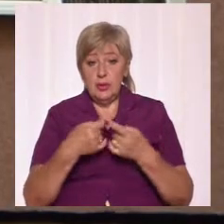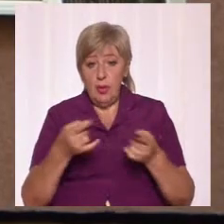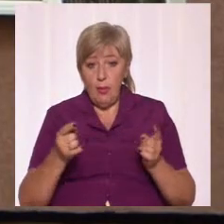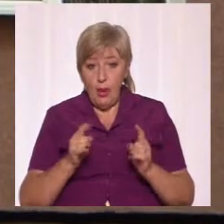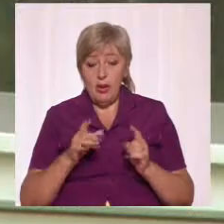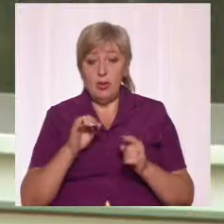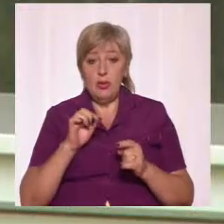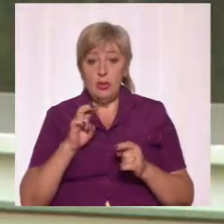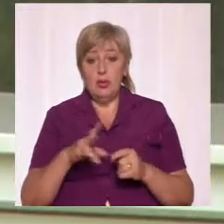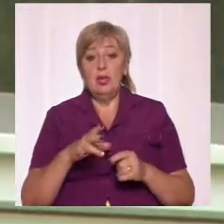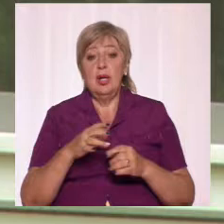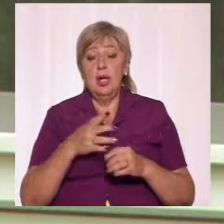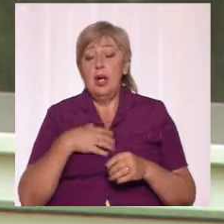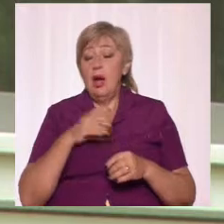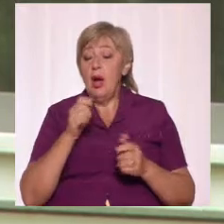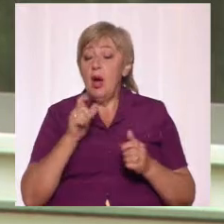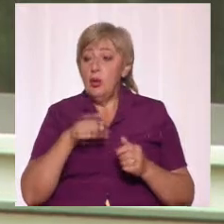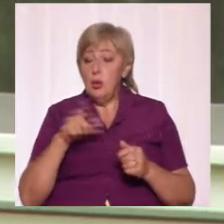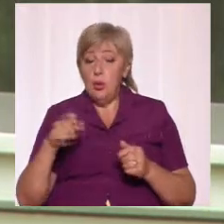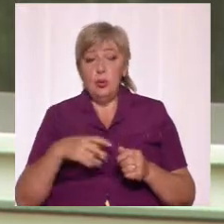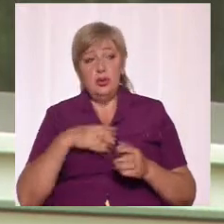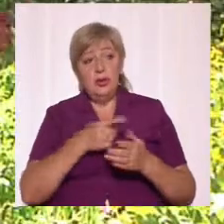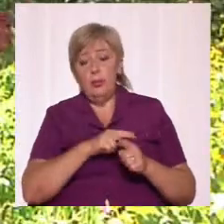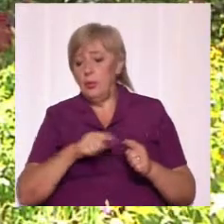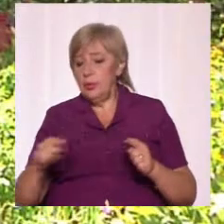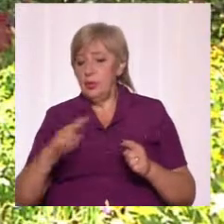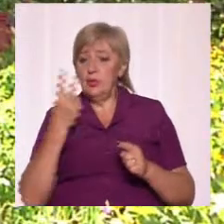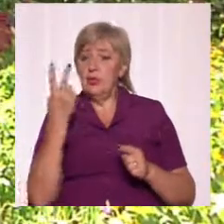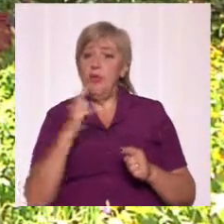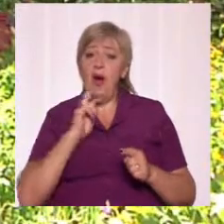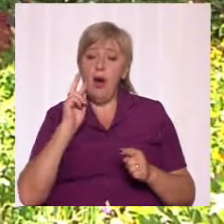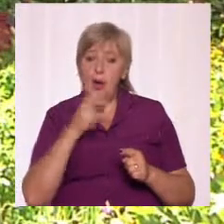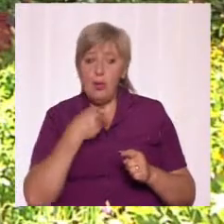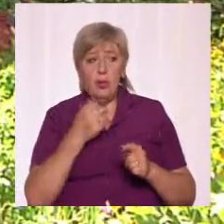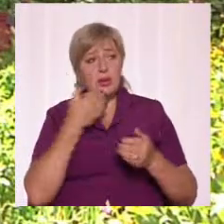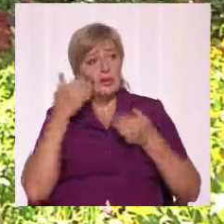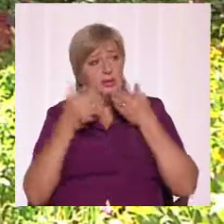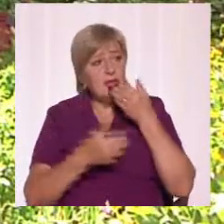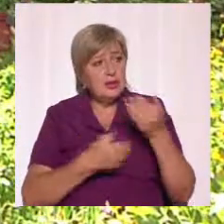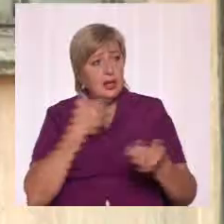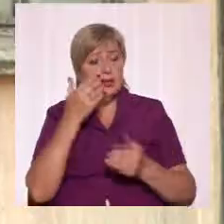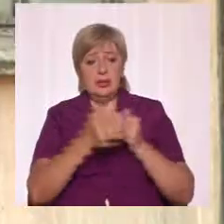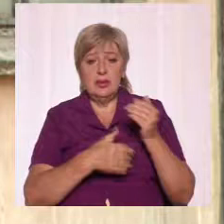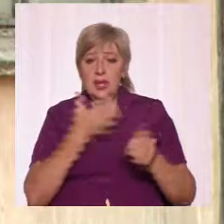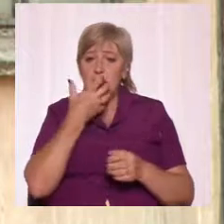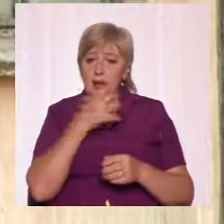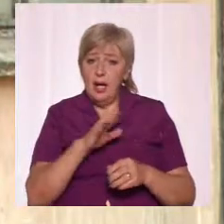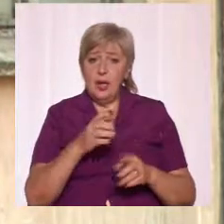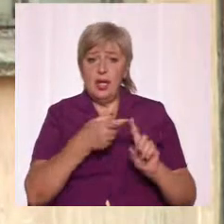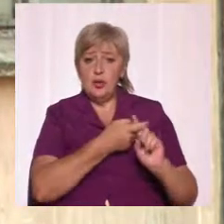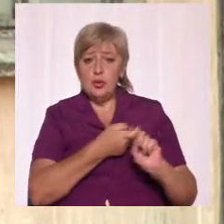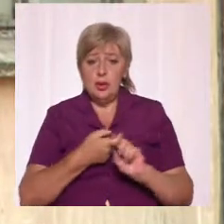впродовж 2 років зверталися спочатку до місцевої компанії управителя комбінат благоустрою, потім на гарячу лінію уряду